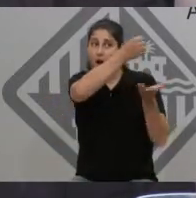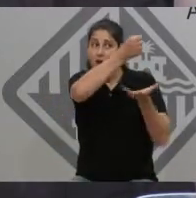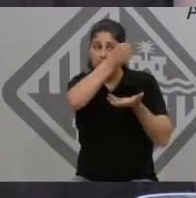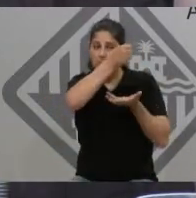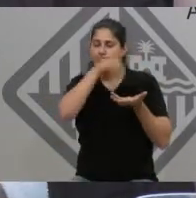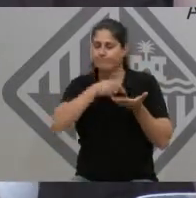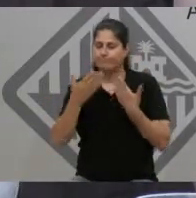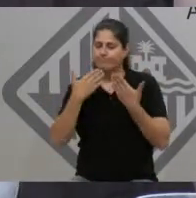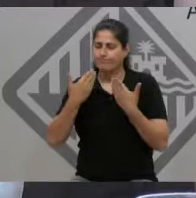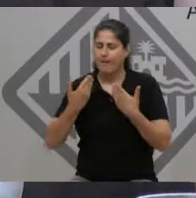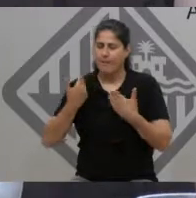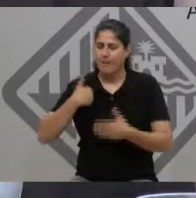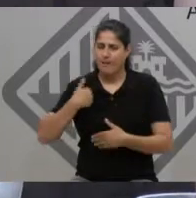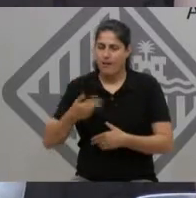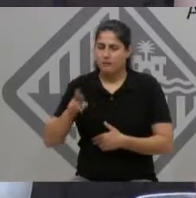muy debatido.